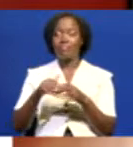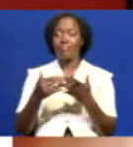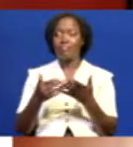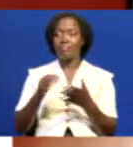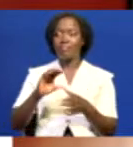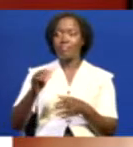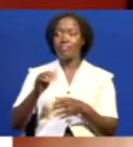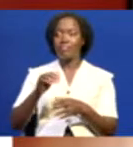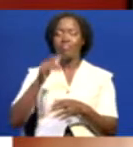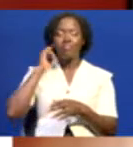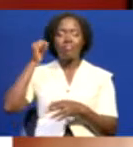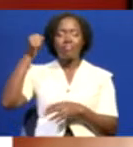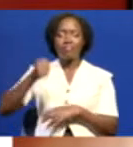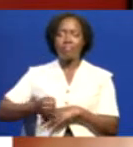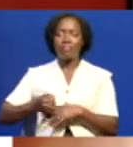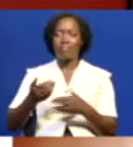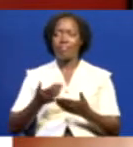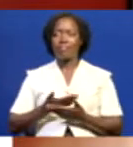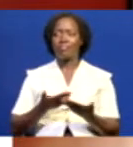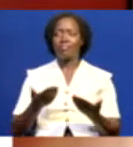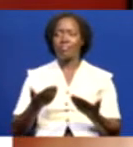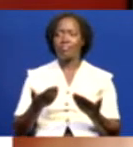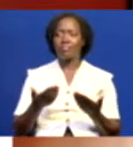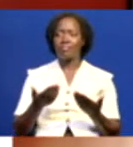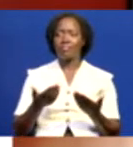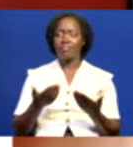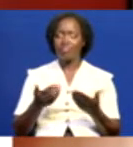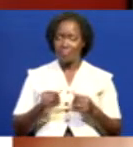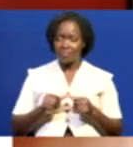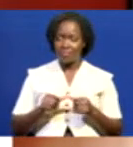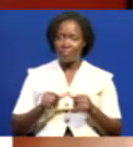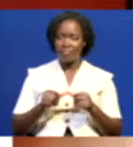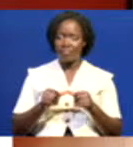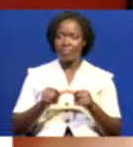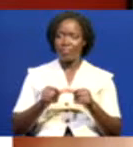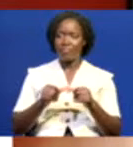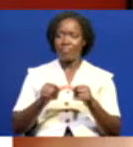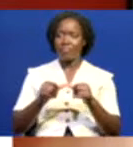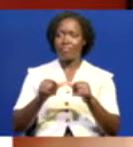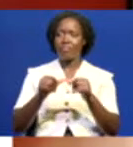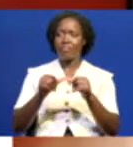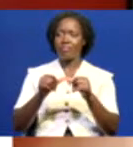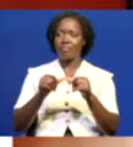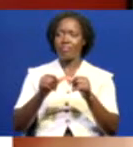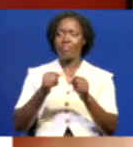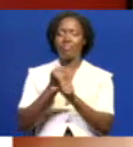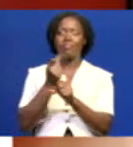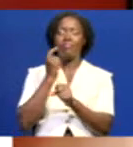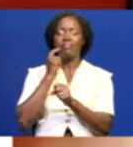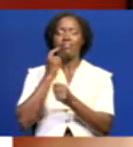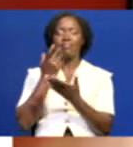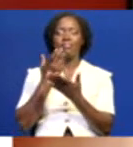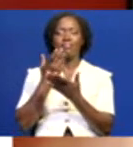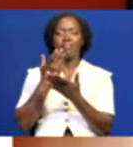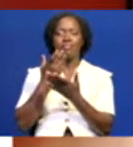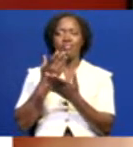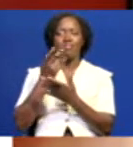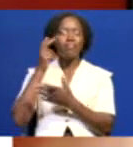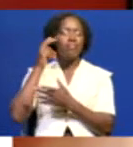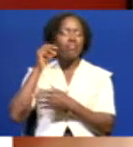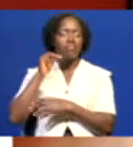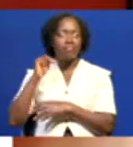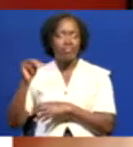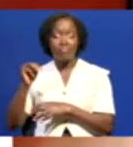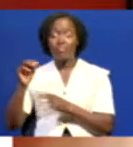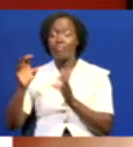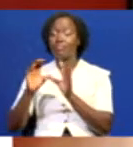kaunti ya Narok, ambapo kaunti hiyo inaendeleza warsha ya kuangazia tamaduni za maa za